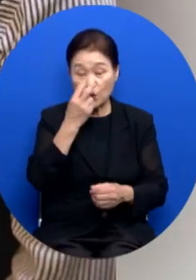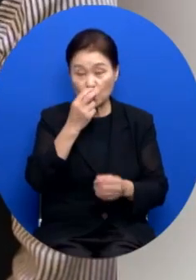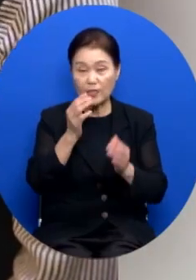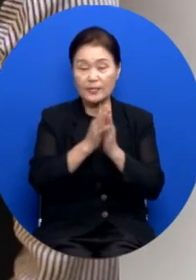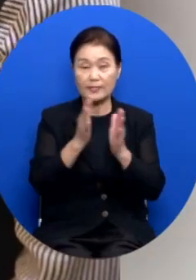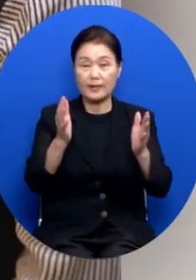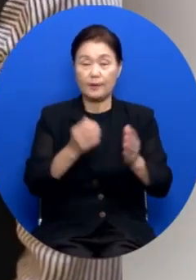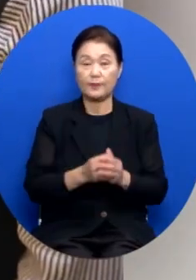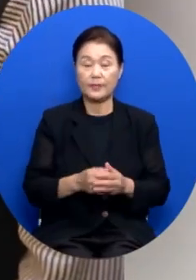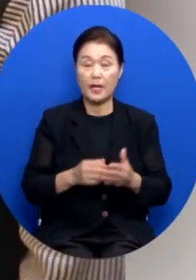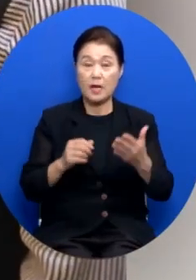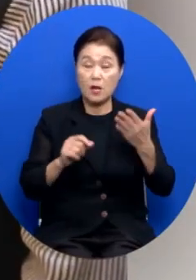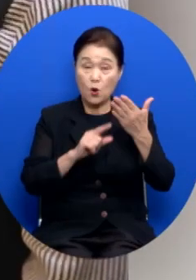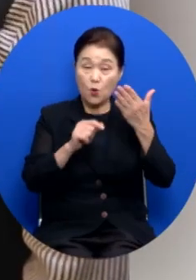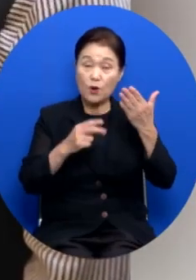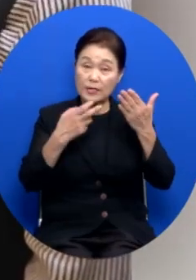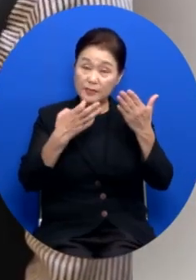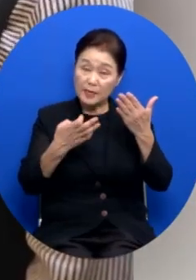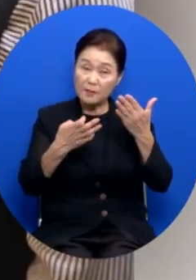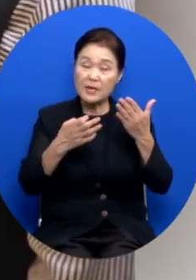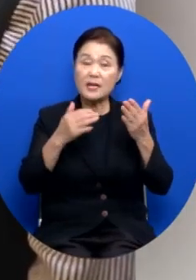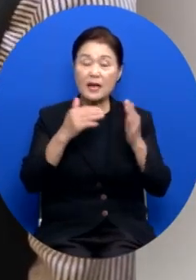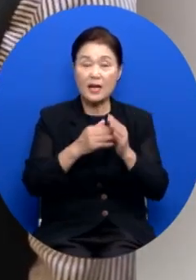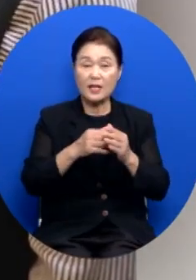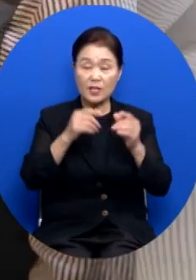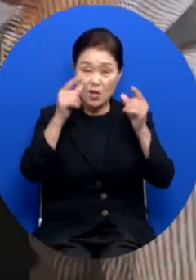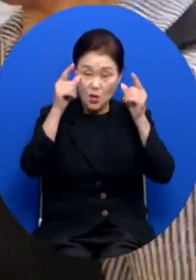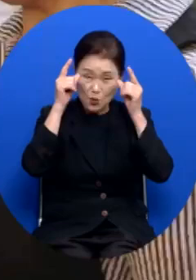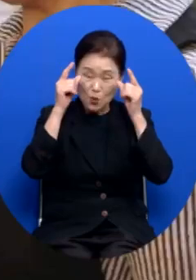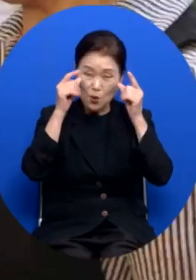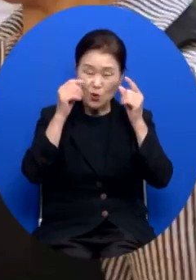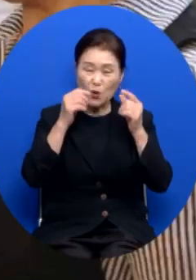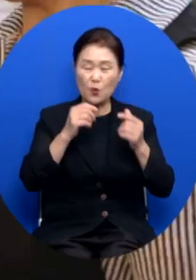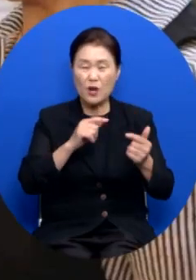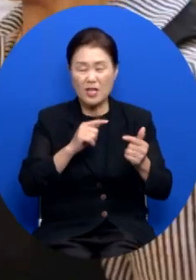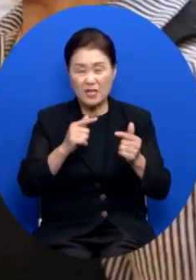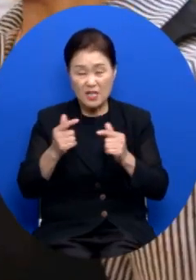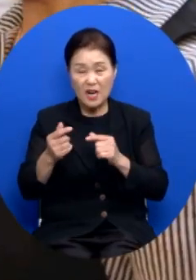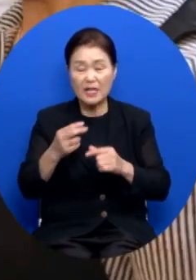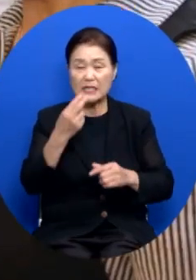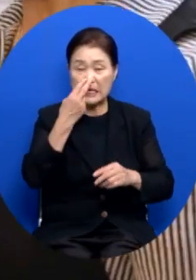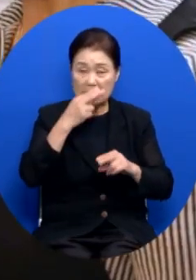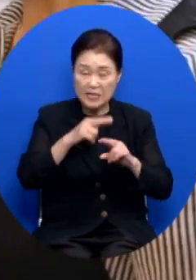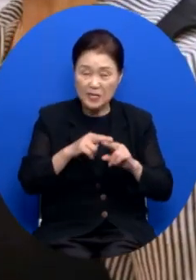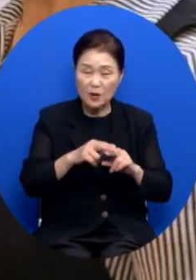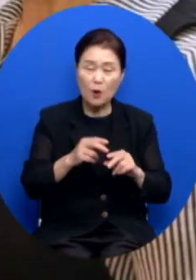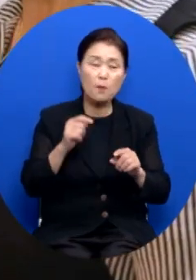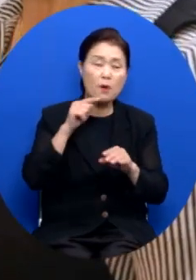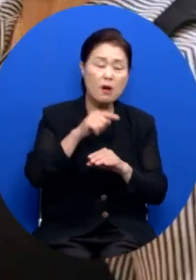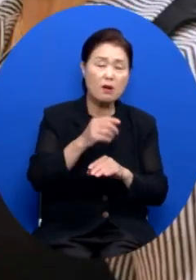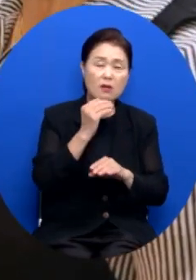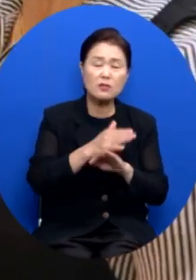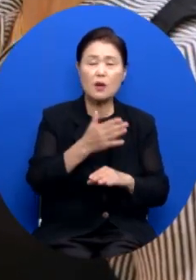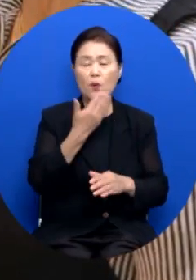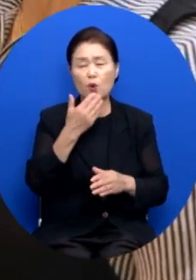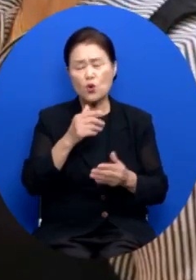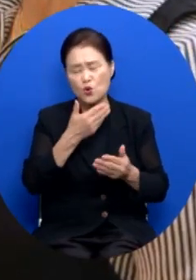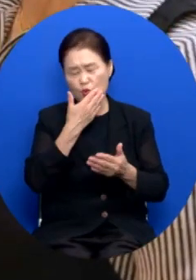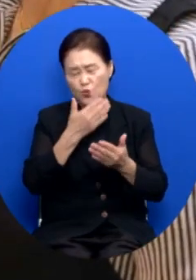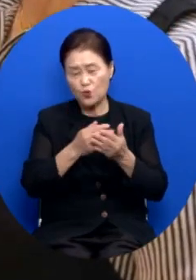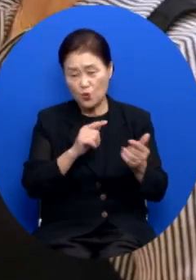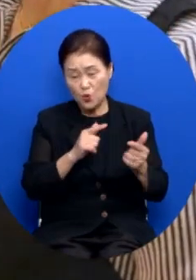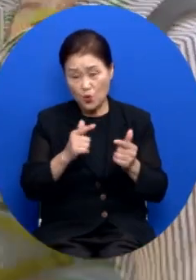통계청은 오는 13일까지 소고기와 조기 등 추석 성수품은 물론 석유류와 외식 등 총 35개 주요 품목의